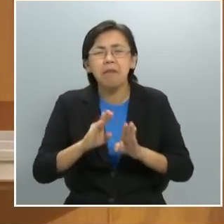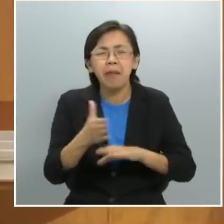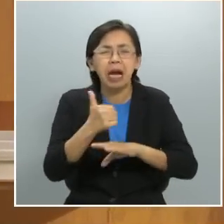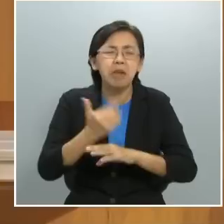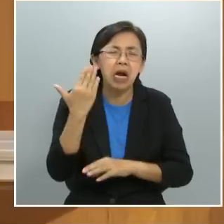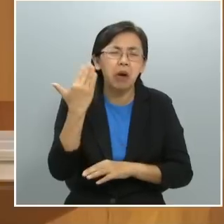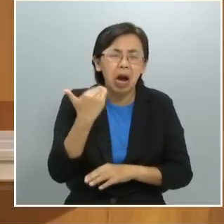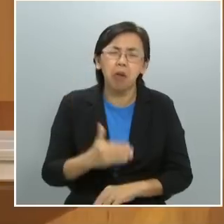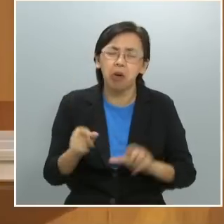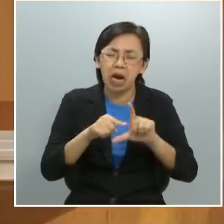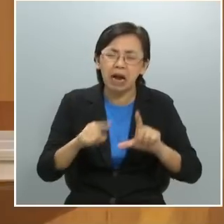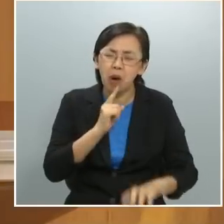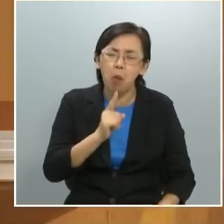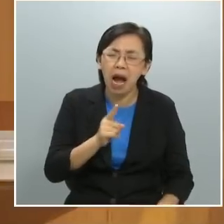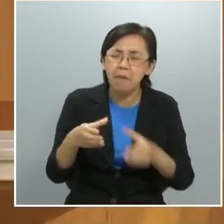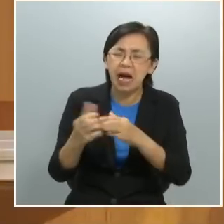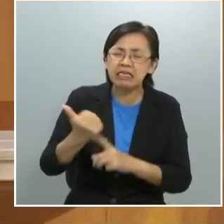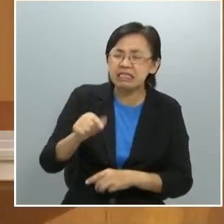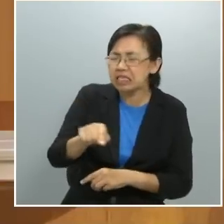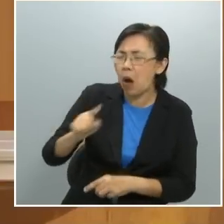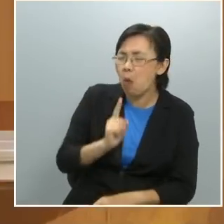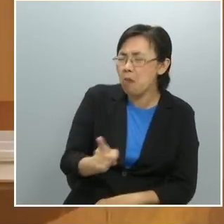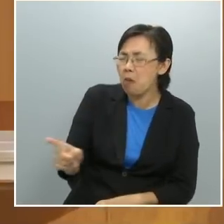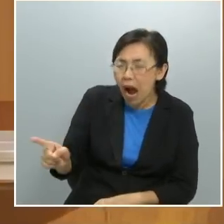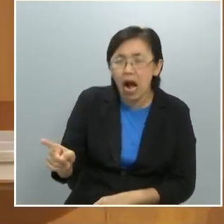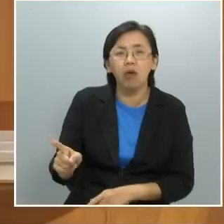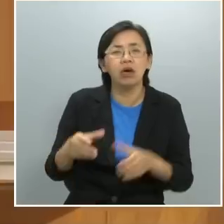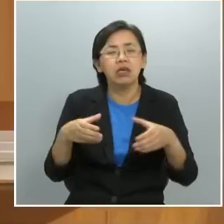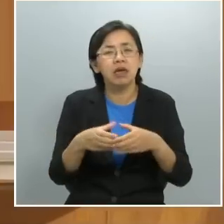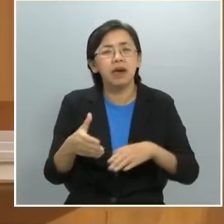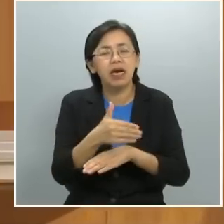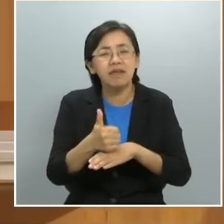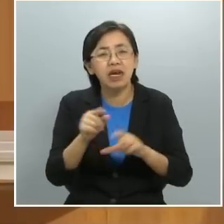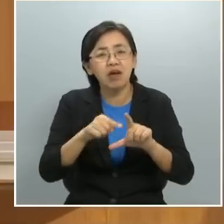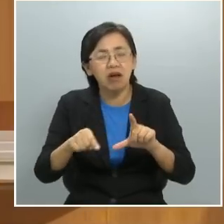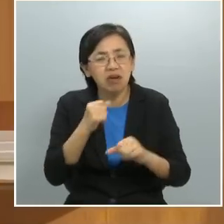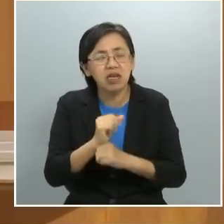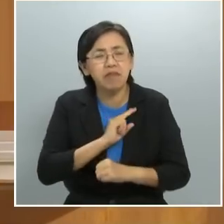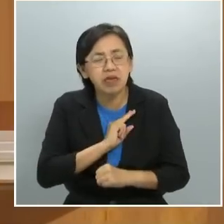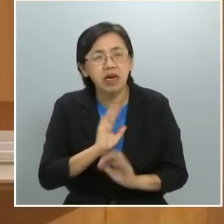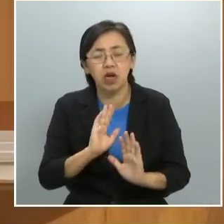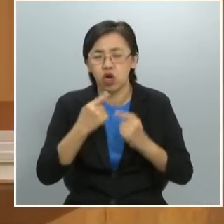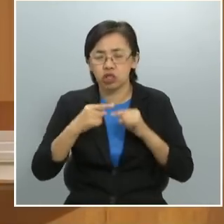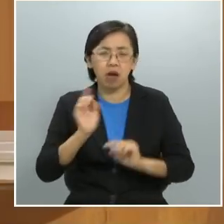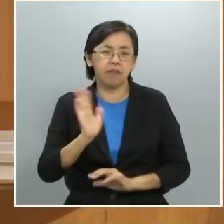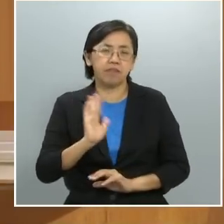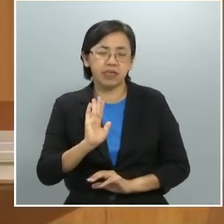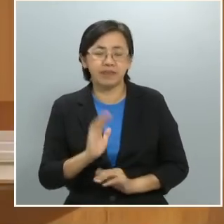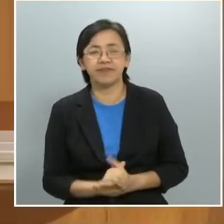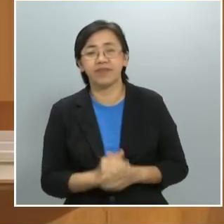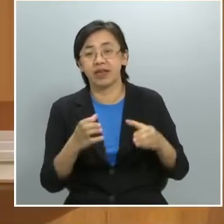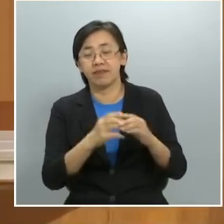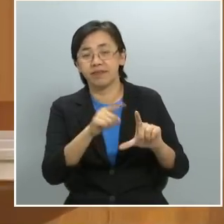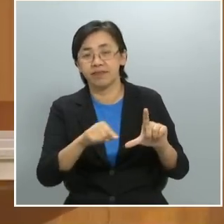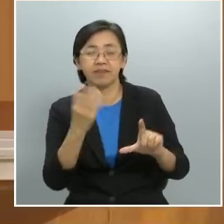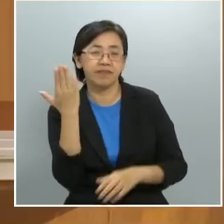รรคอื่นแต่กลับทำซะเองคุณวีรพัฒน์บอกอันนี้ต้องไปถามพรรคก้าวไกล ผมก็ตอบแทนพรรคก้าวไกลไม่ได้ ซึ่งพรรคก้าวไกลเมื่อว